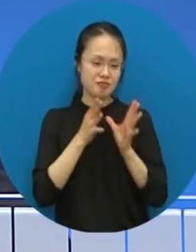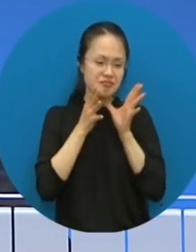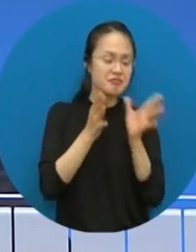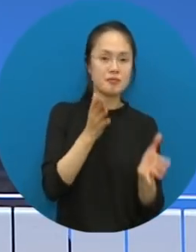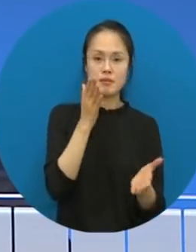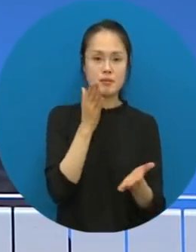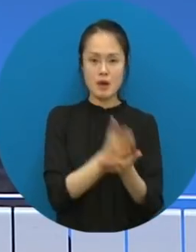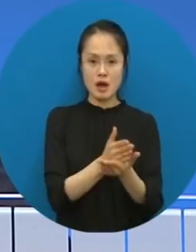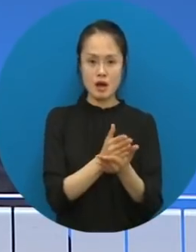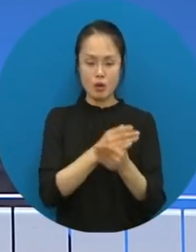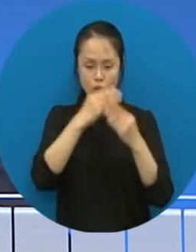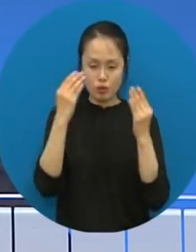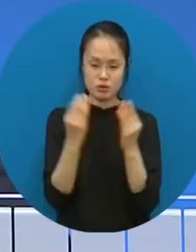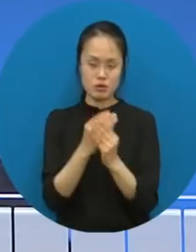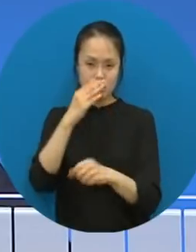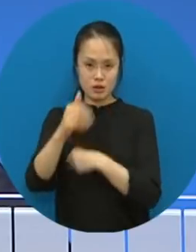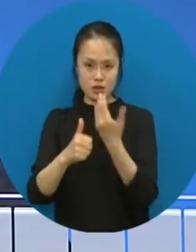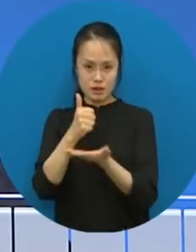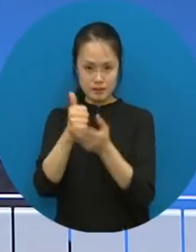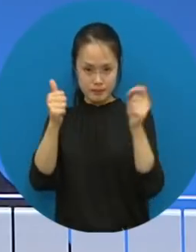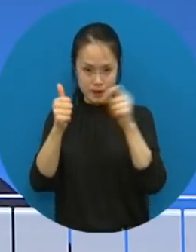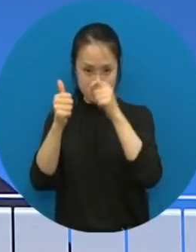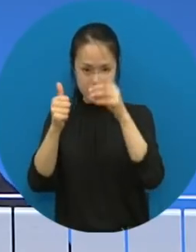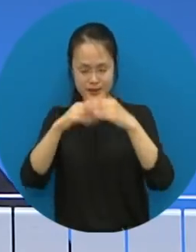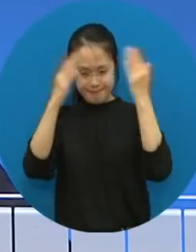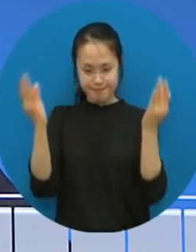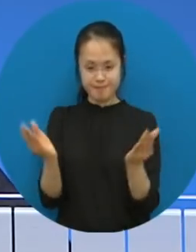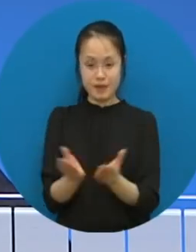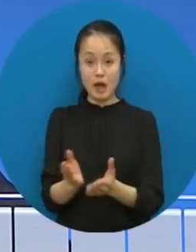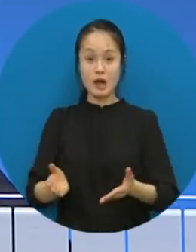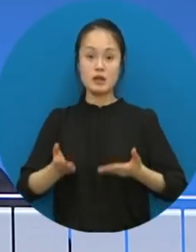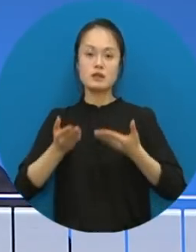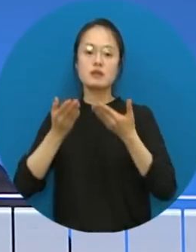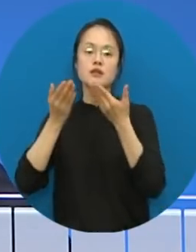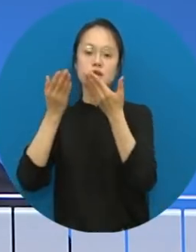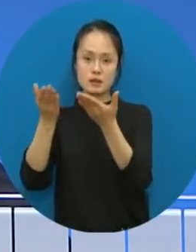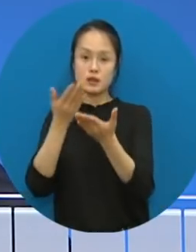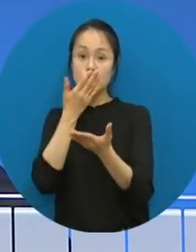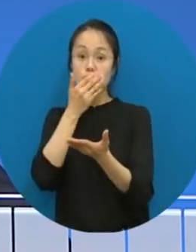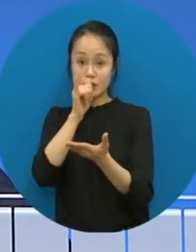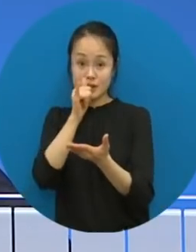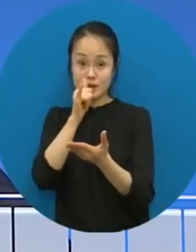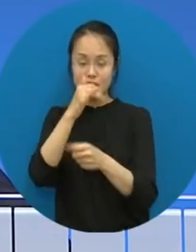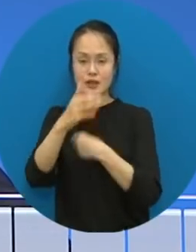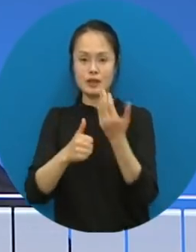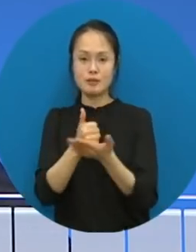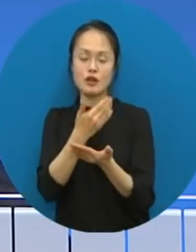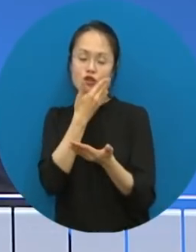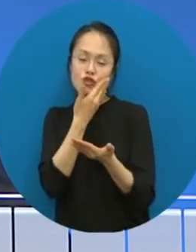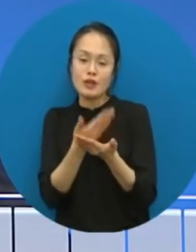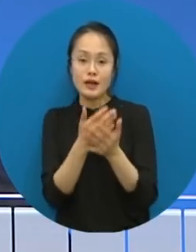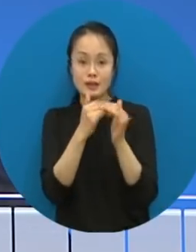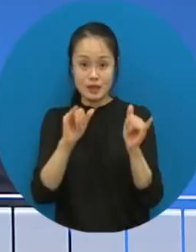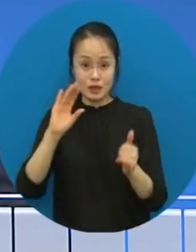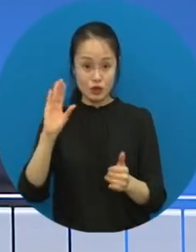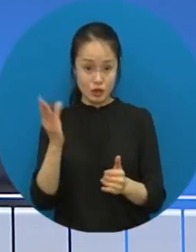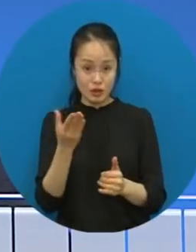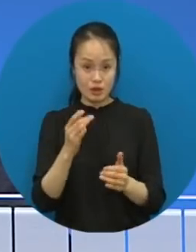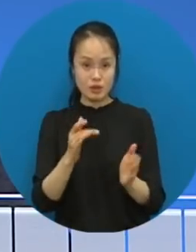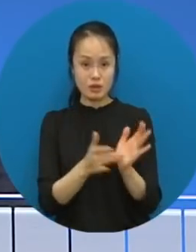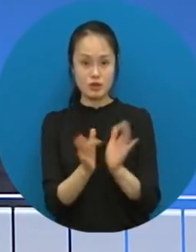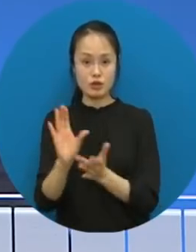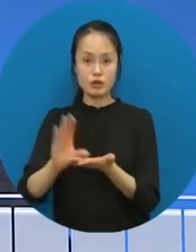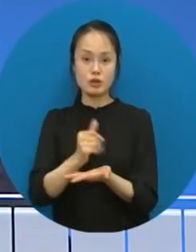드려 본인의 전부를 번제로 드리는 하나님의 존귀한 자가 되시길 예수의 이름으로